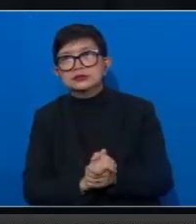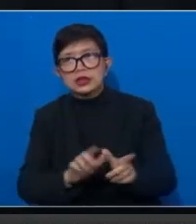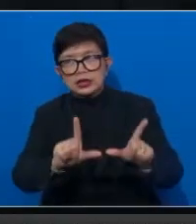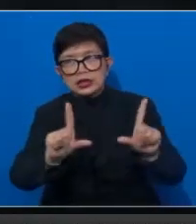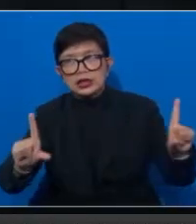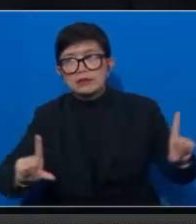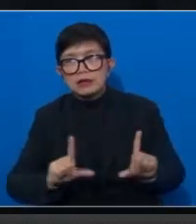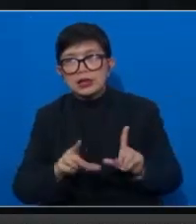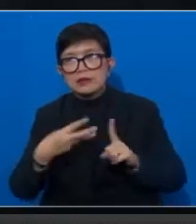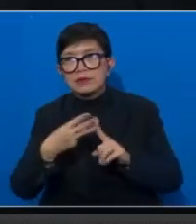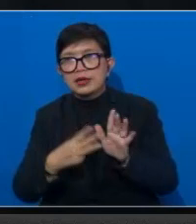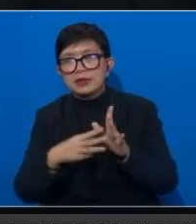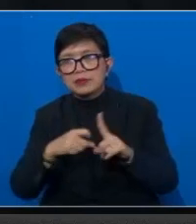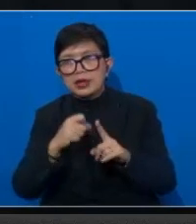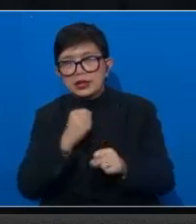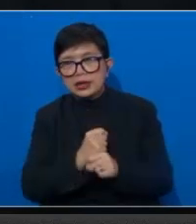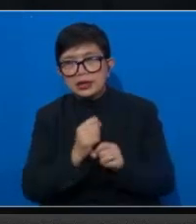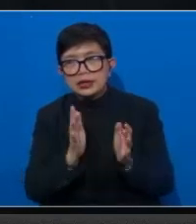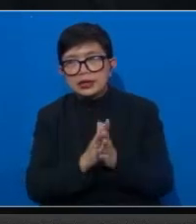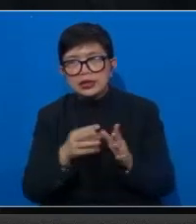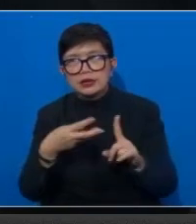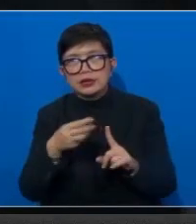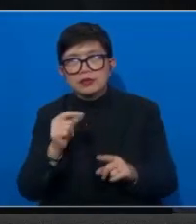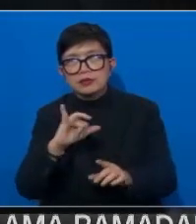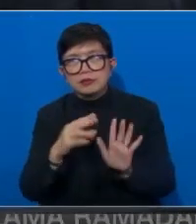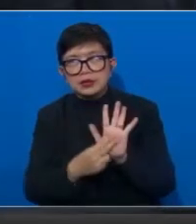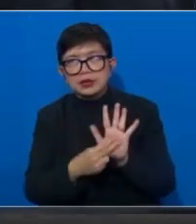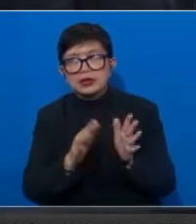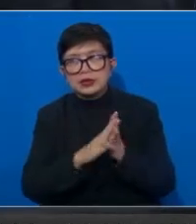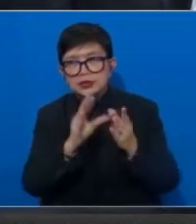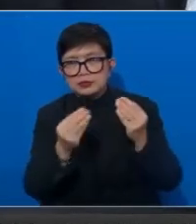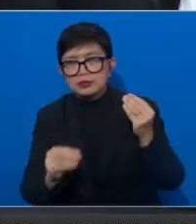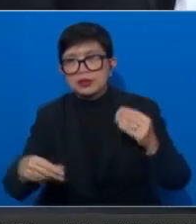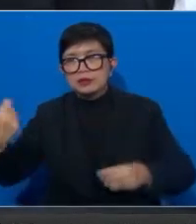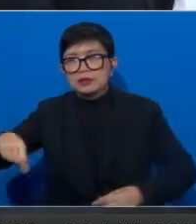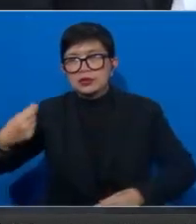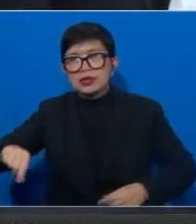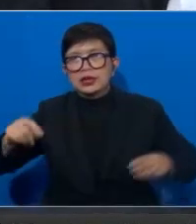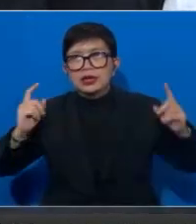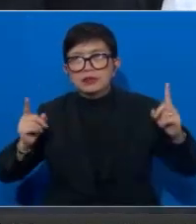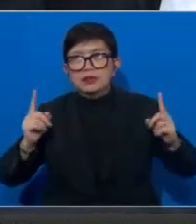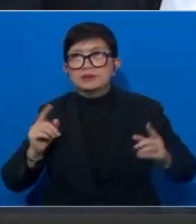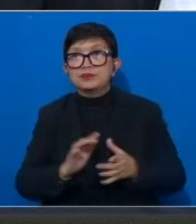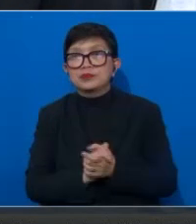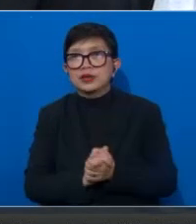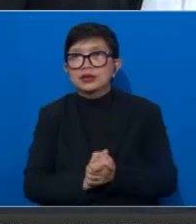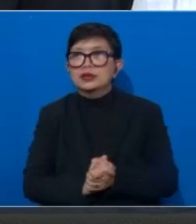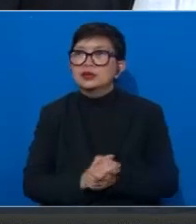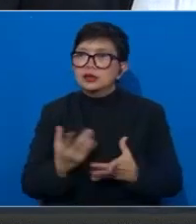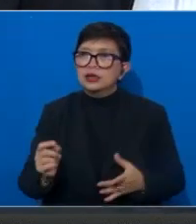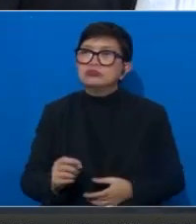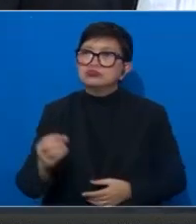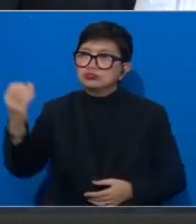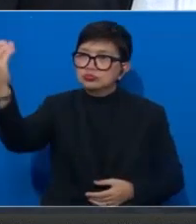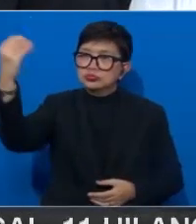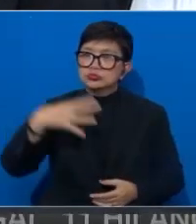seperti BMKG dan BRIN, serta jajaran Kementerian Agama. Hasil sidang isbat 1 Ramadan jatuh pada